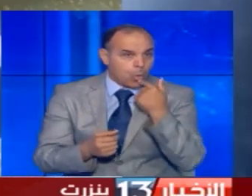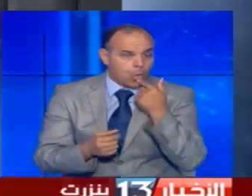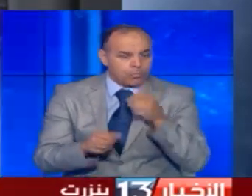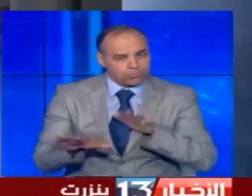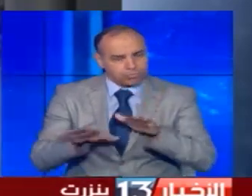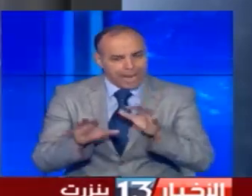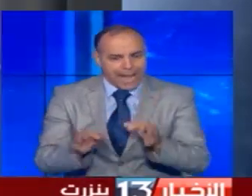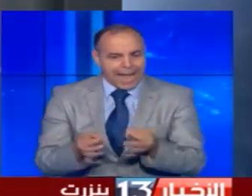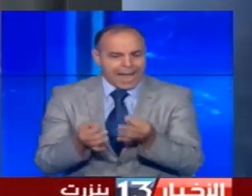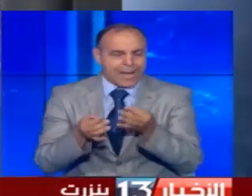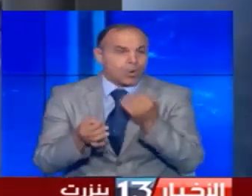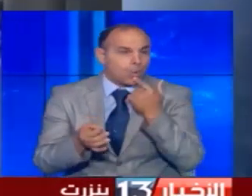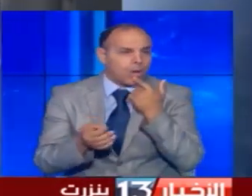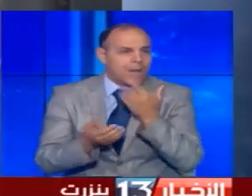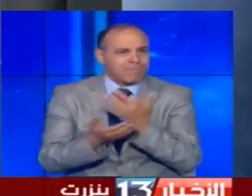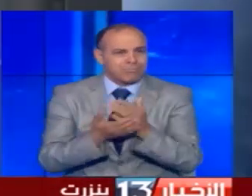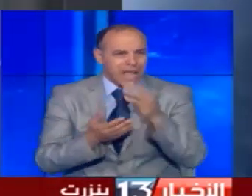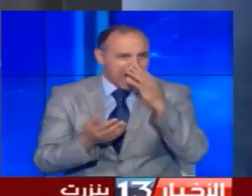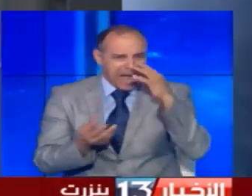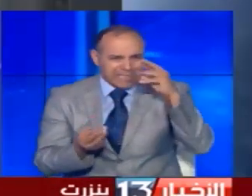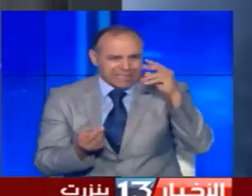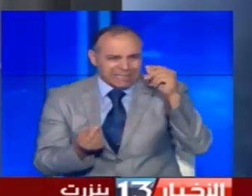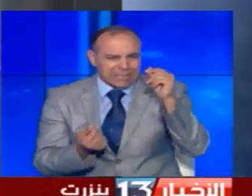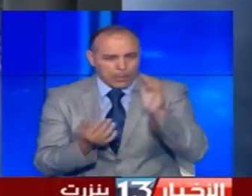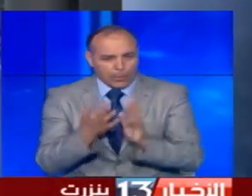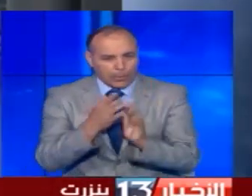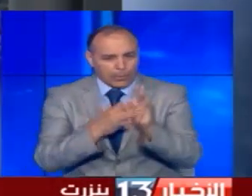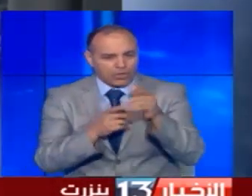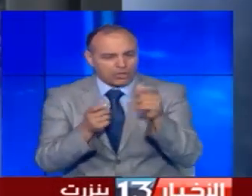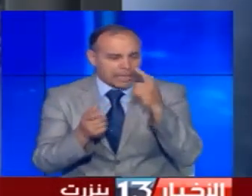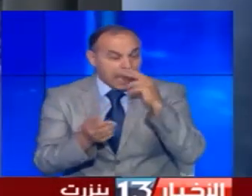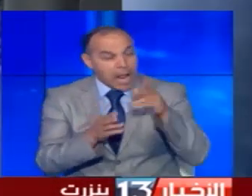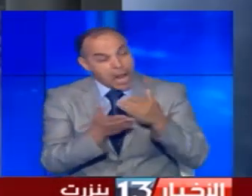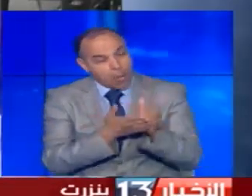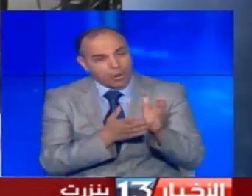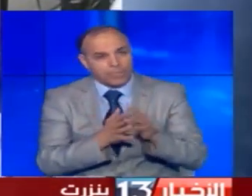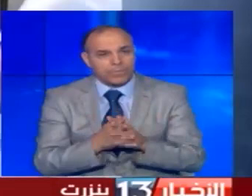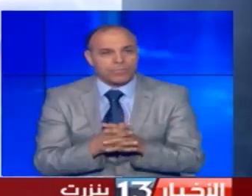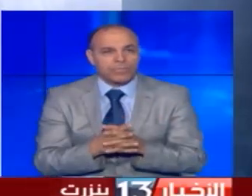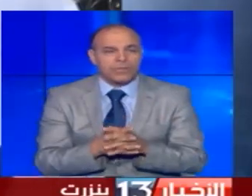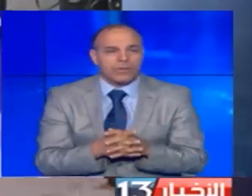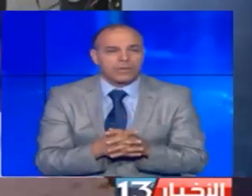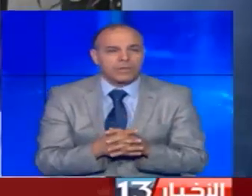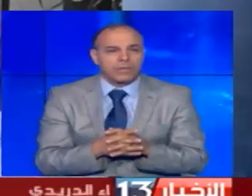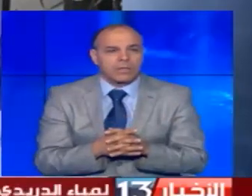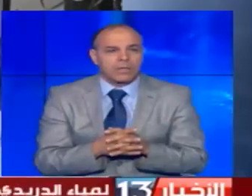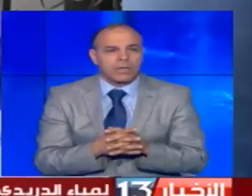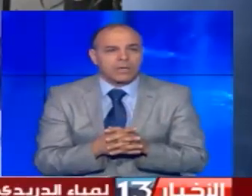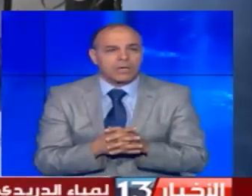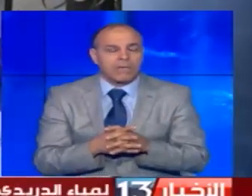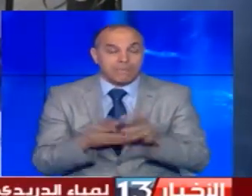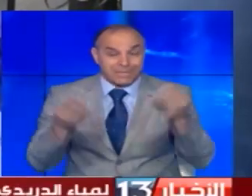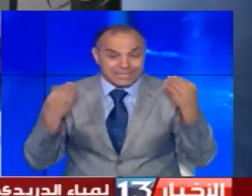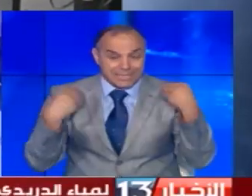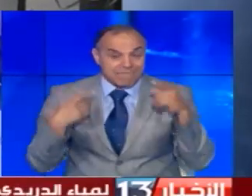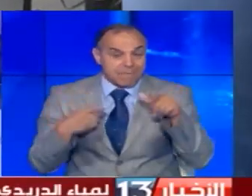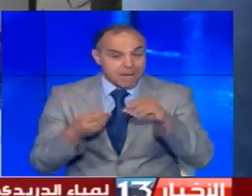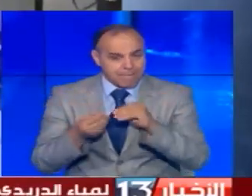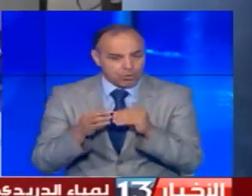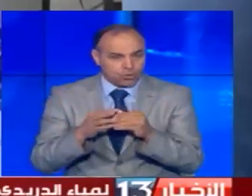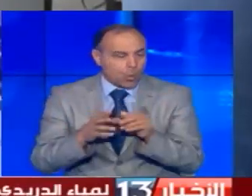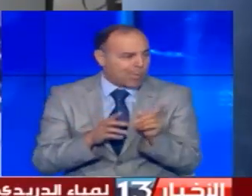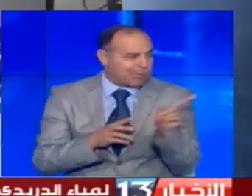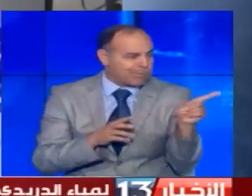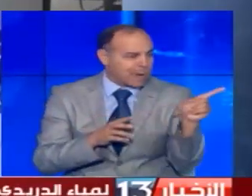لايجاد حل قد القضاء على الغازات المنبعثه الشركات بالنسبه لل لكون بالضبط انا جيم كثير هي المتهمه